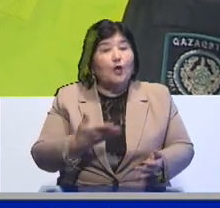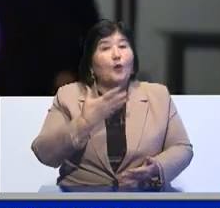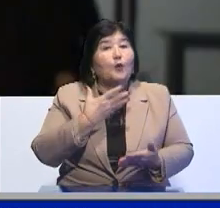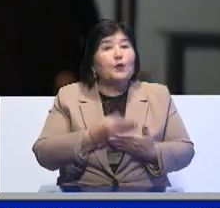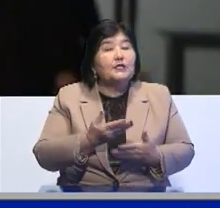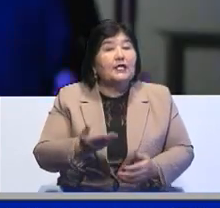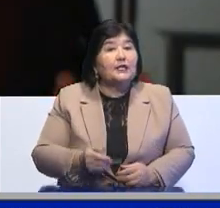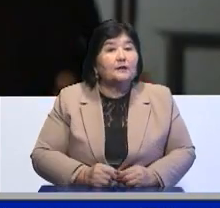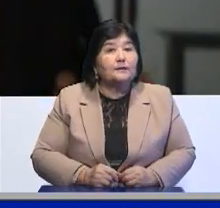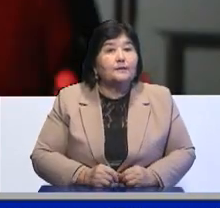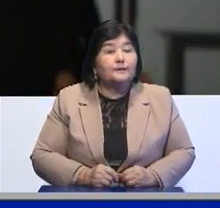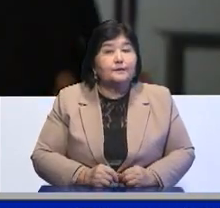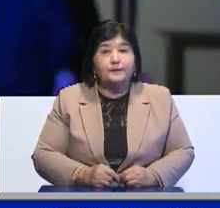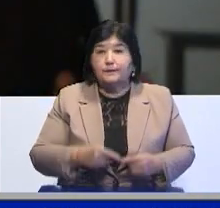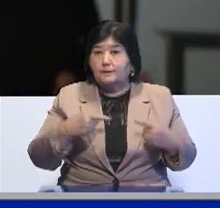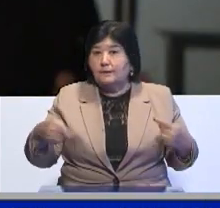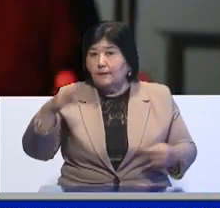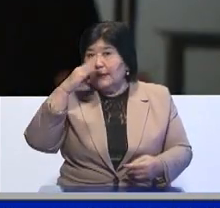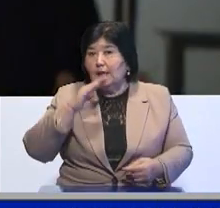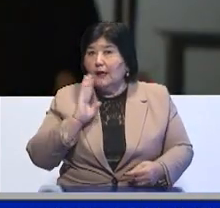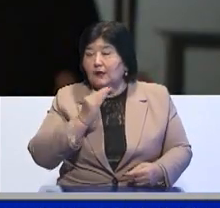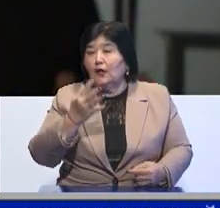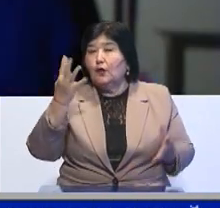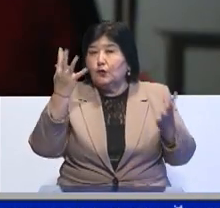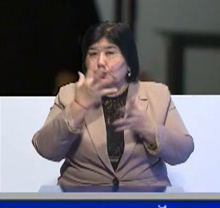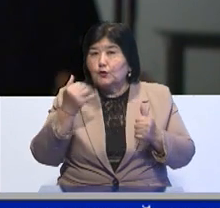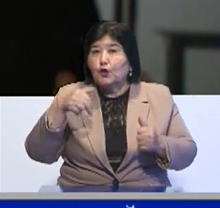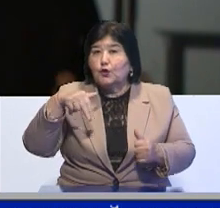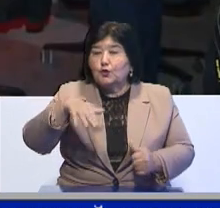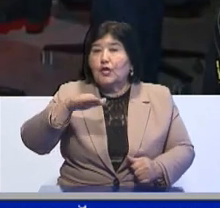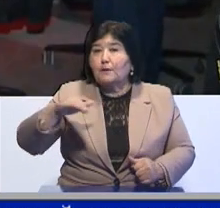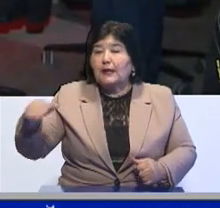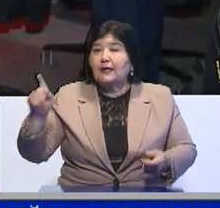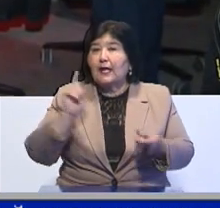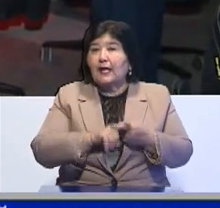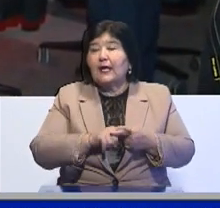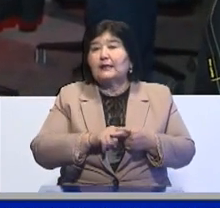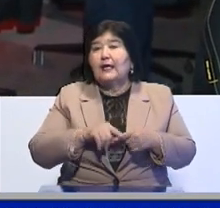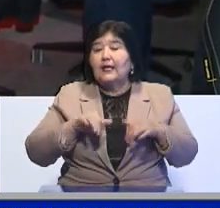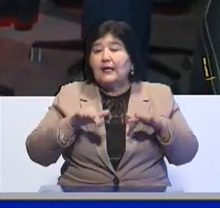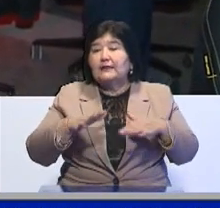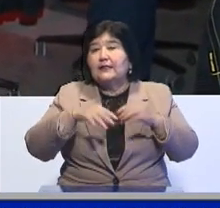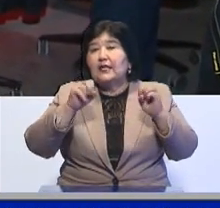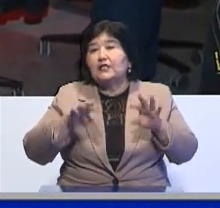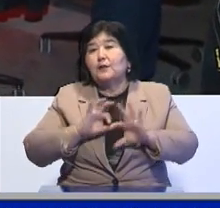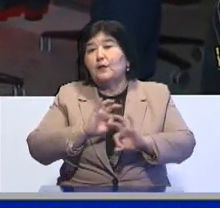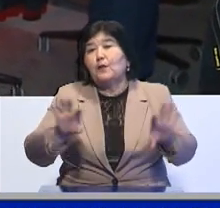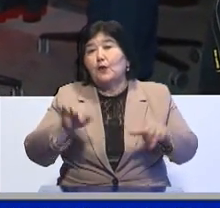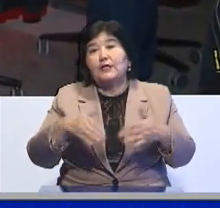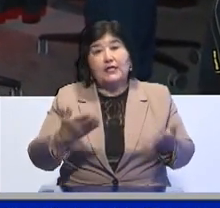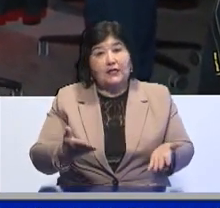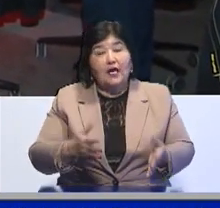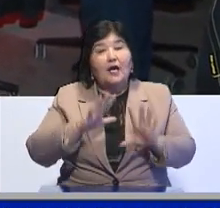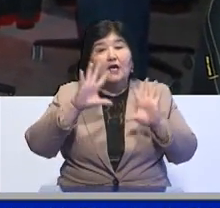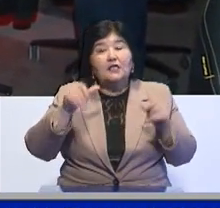өздерінің басқа ата-аналарға осы түнде жүрген балаларға қатысты тәжірибелерімен бөліседі оларға. Жалпы жыл